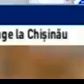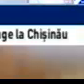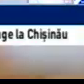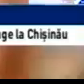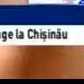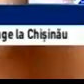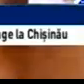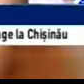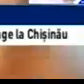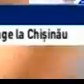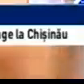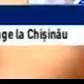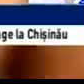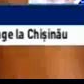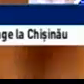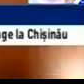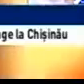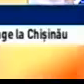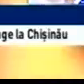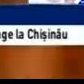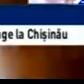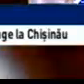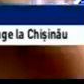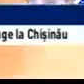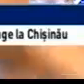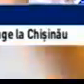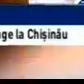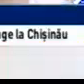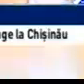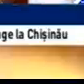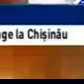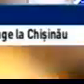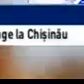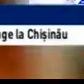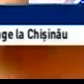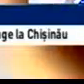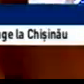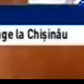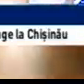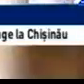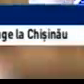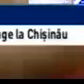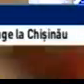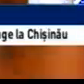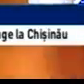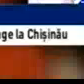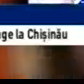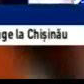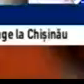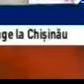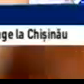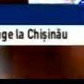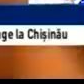zile. Așa. La frontiera română-română. A fost obositor, dar ne bucurăm că am ajuns într-un sfârșit și putem să ne continuăm marșul. Și